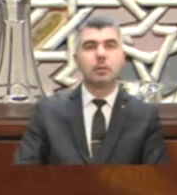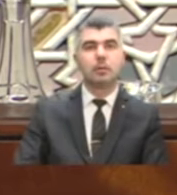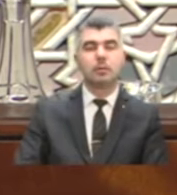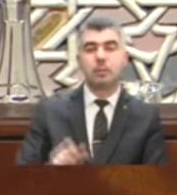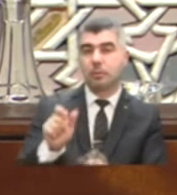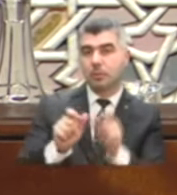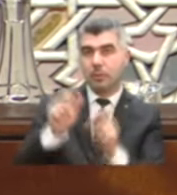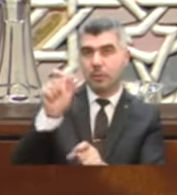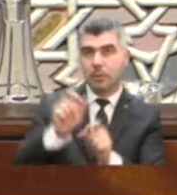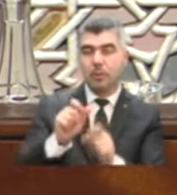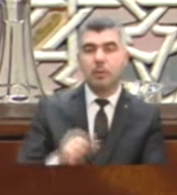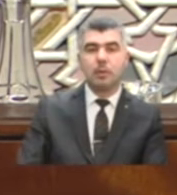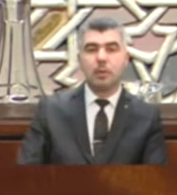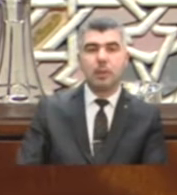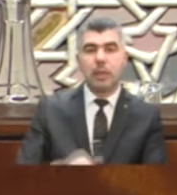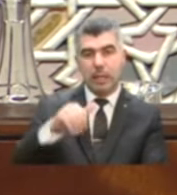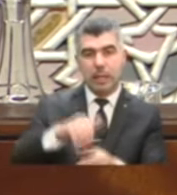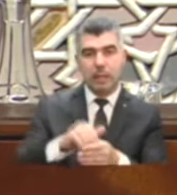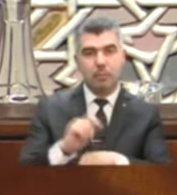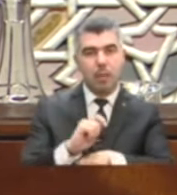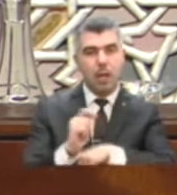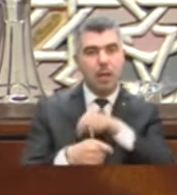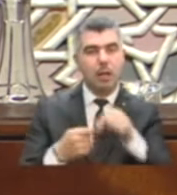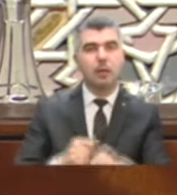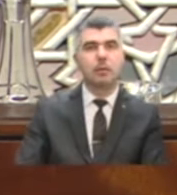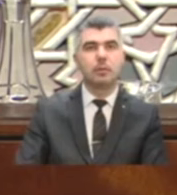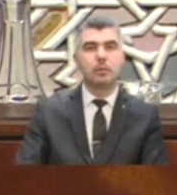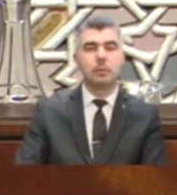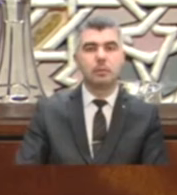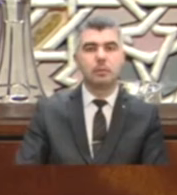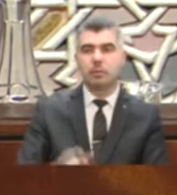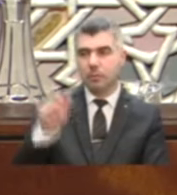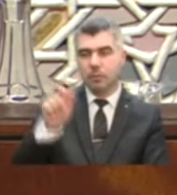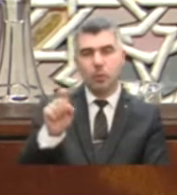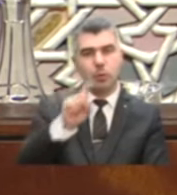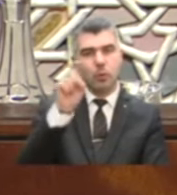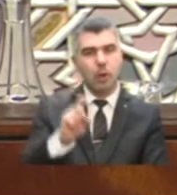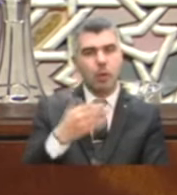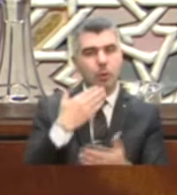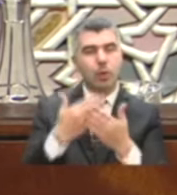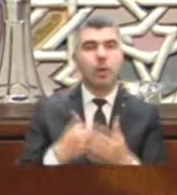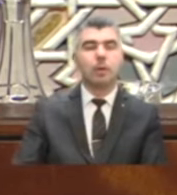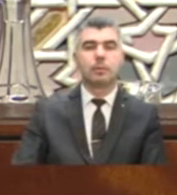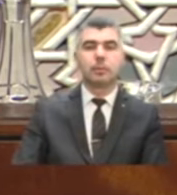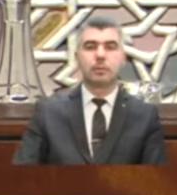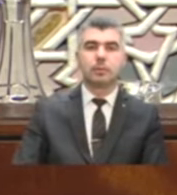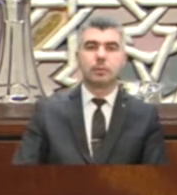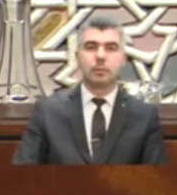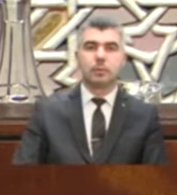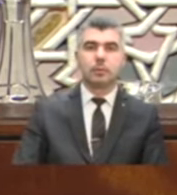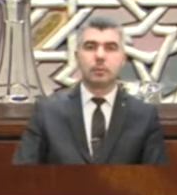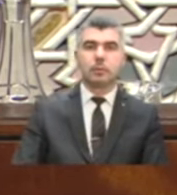النواب المحترمين من الفريق الحركي، فليتفضل أحد وضعي السؤال. مشكورا.